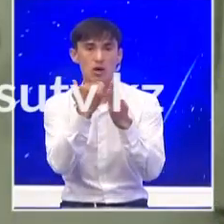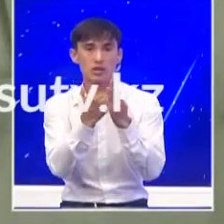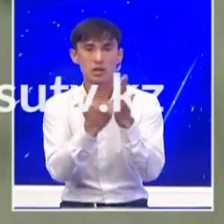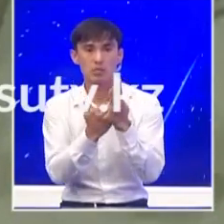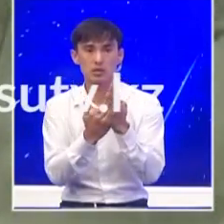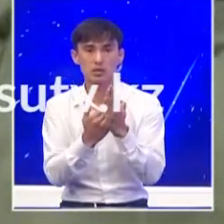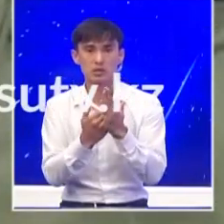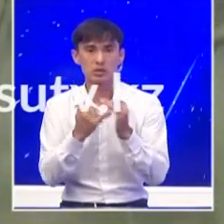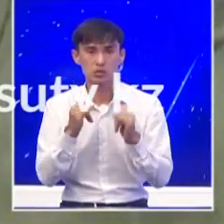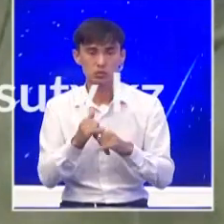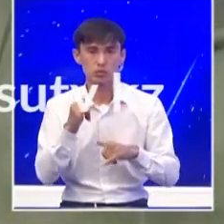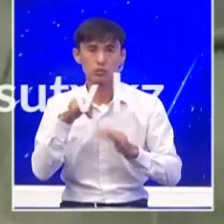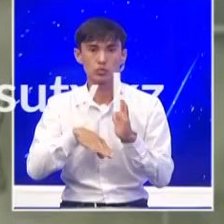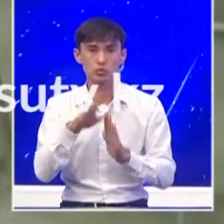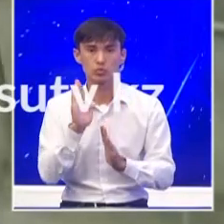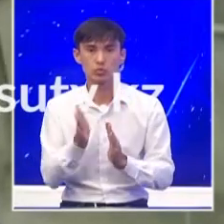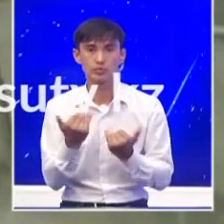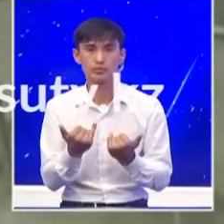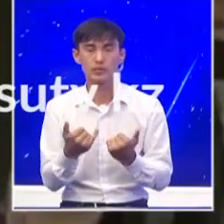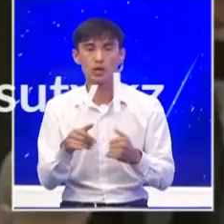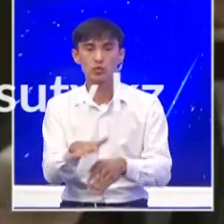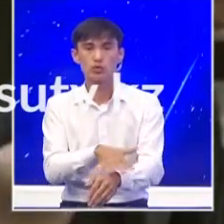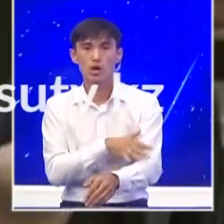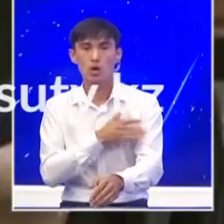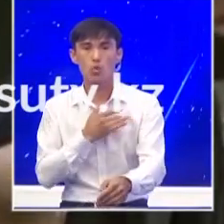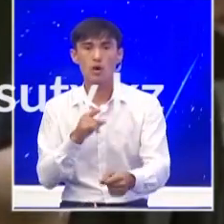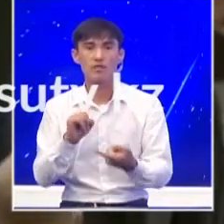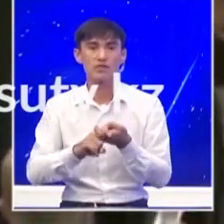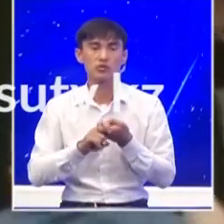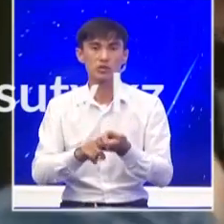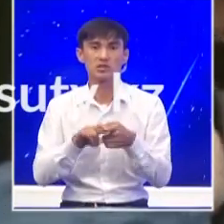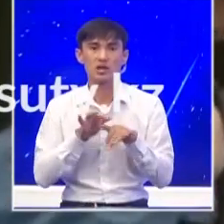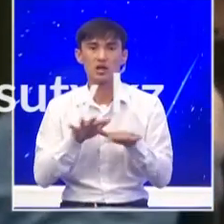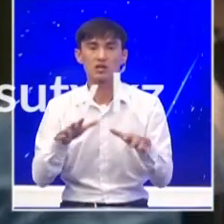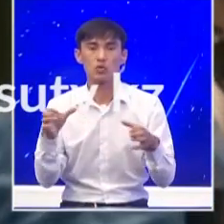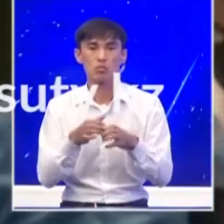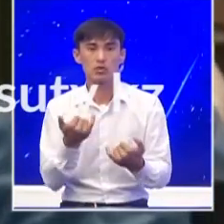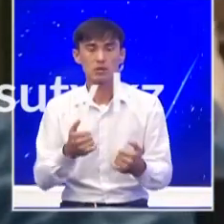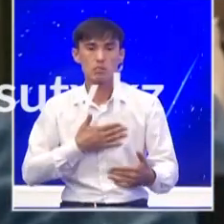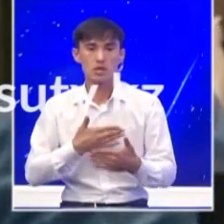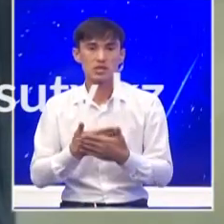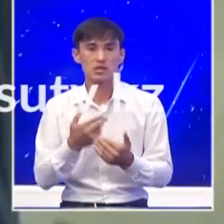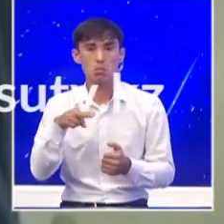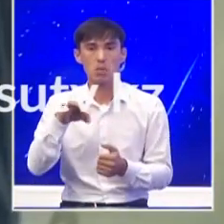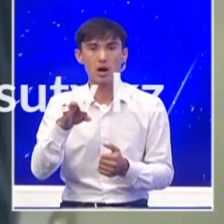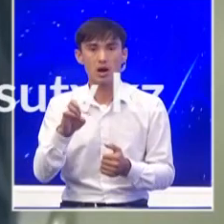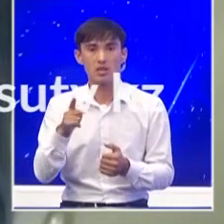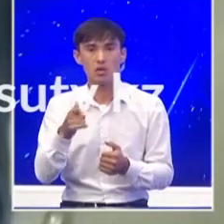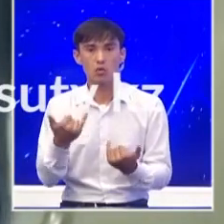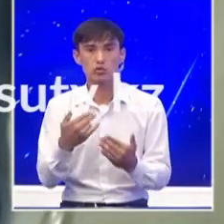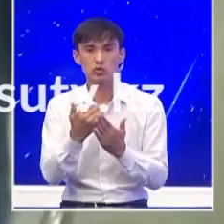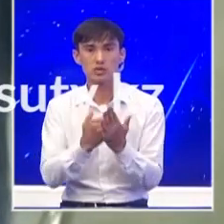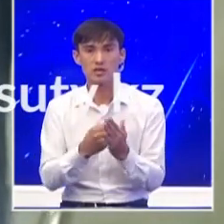жүзеге асуда. Ұзақ уақыт көшені кезгендер вирусты тарататын топ саналып келген. Белсенділер Прагада осы кісілерге арналған